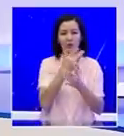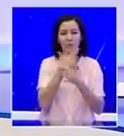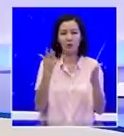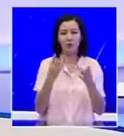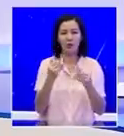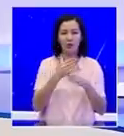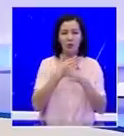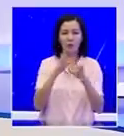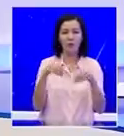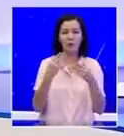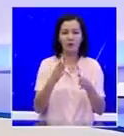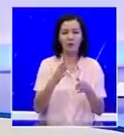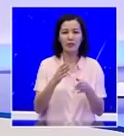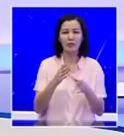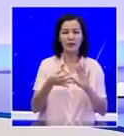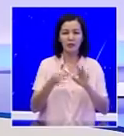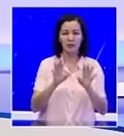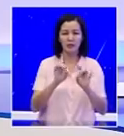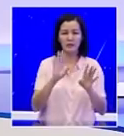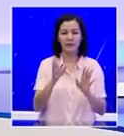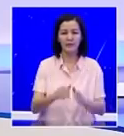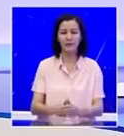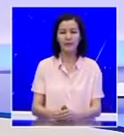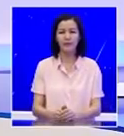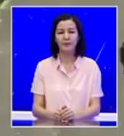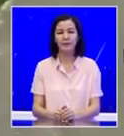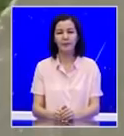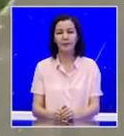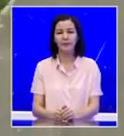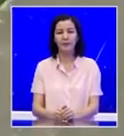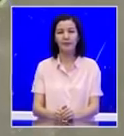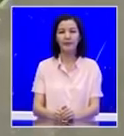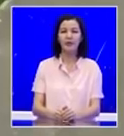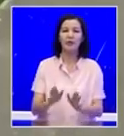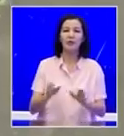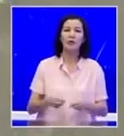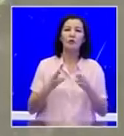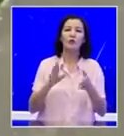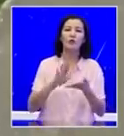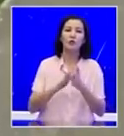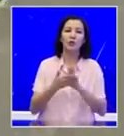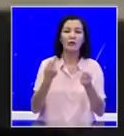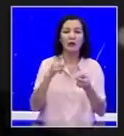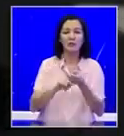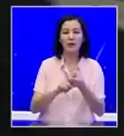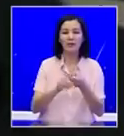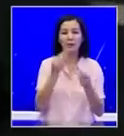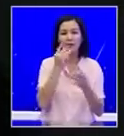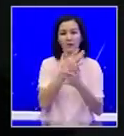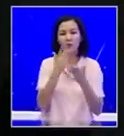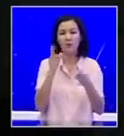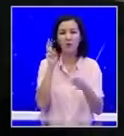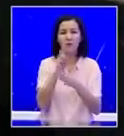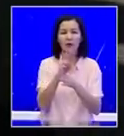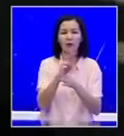азық-түлікпен қаржылай көмек көрсетті. Әмина Құдайберген толықтырады. Төтенше жағдай кезінде кейбір тұрғындарға азық-түлікке шығу,